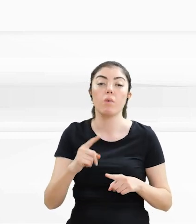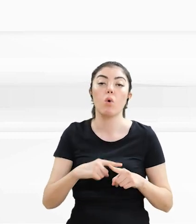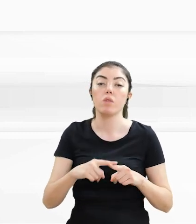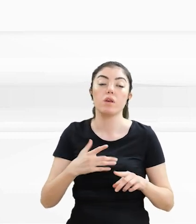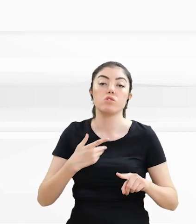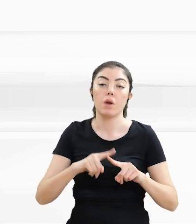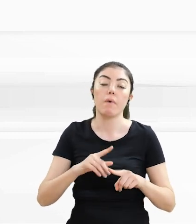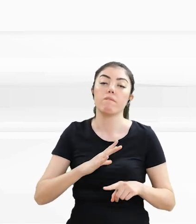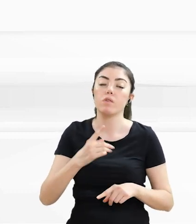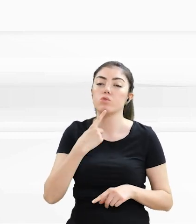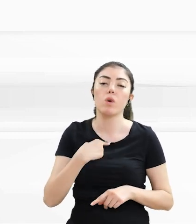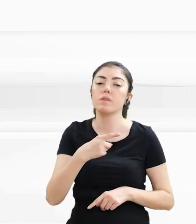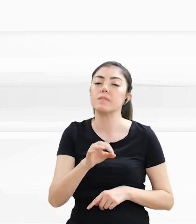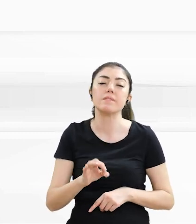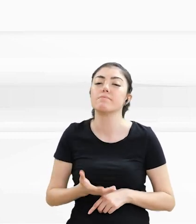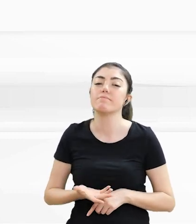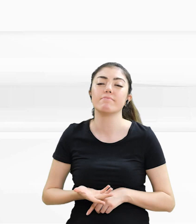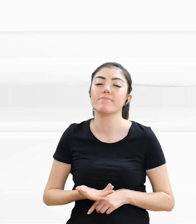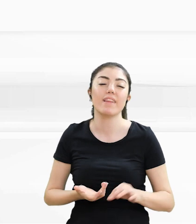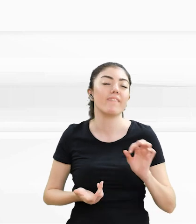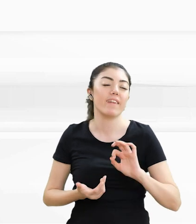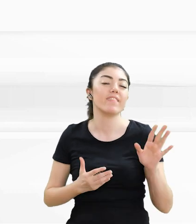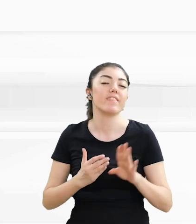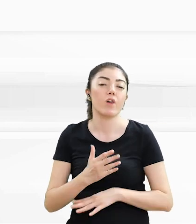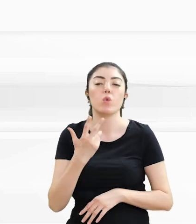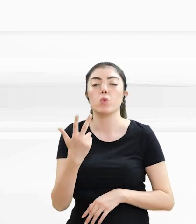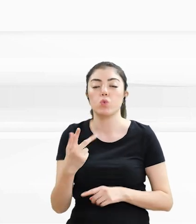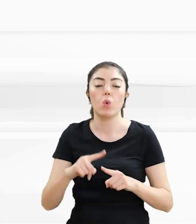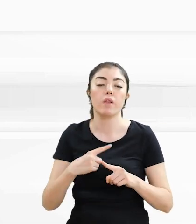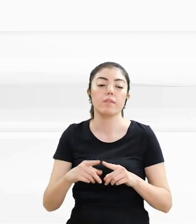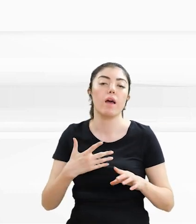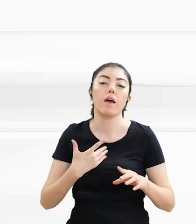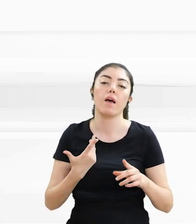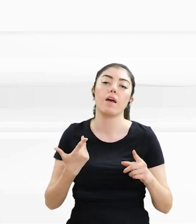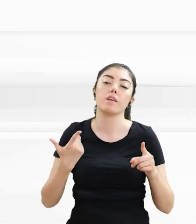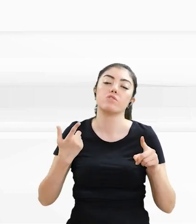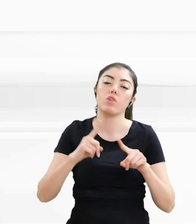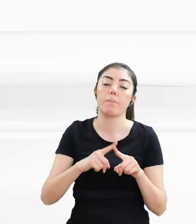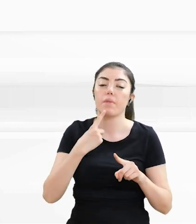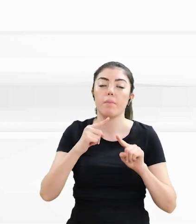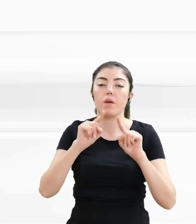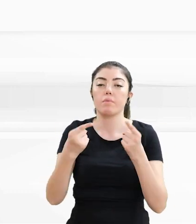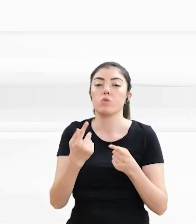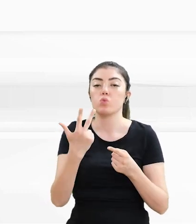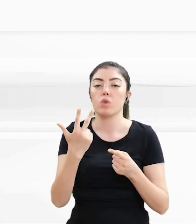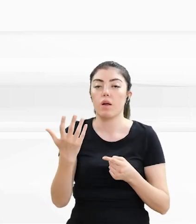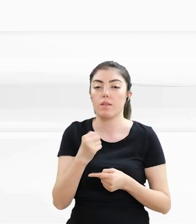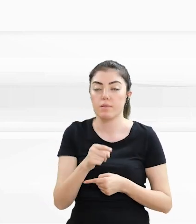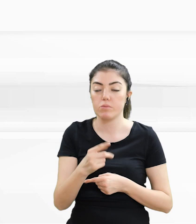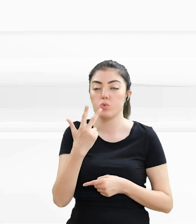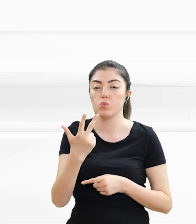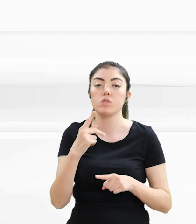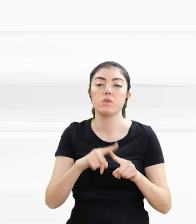var olan bir ortak çarpan var peki söyleyeyim nedir bu Harikasınız 3 ortak çarpan Öyleyse buraya üç parantezinde alalım